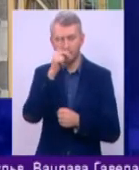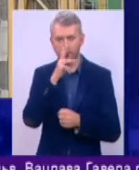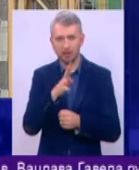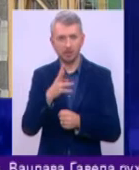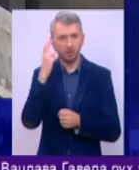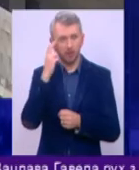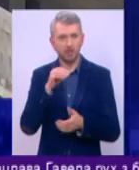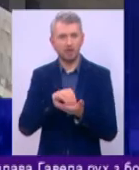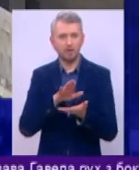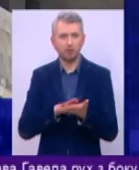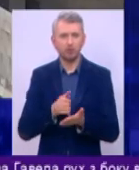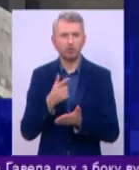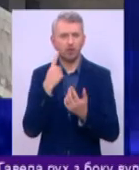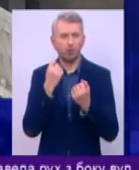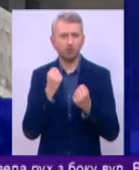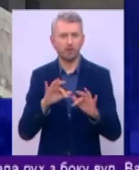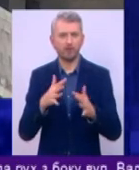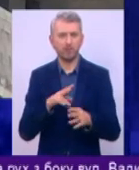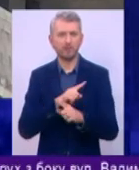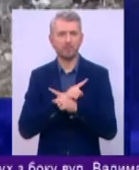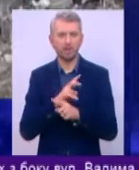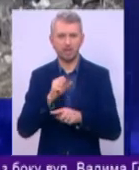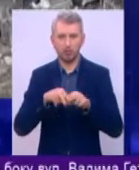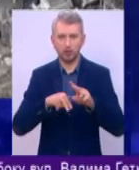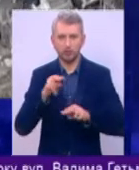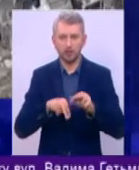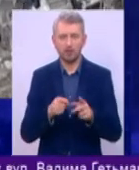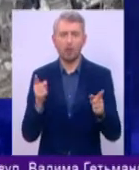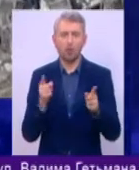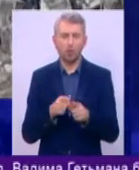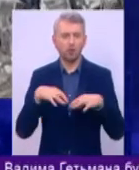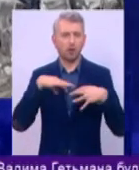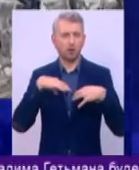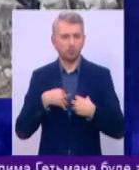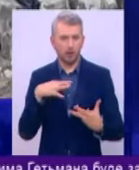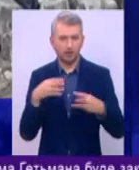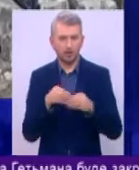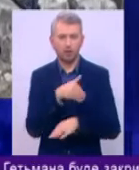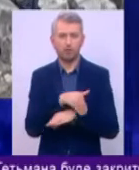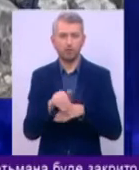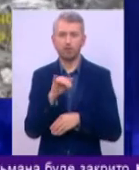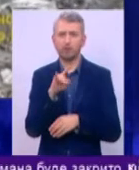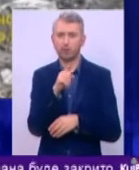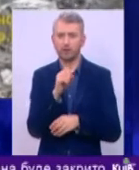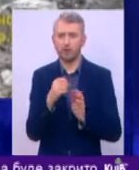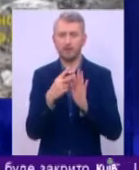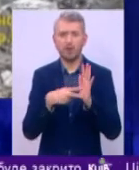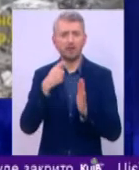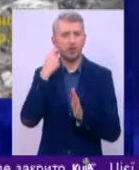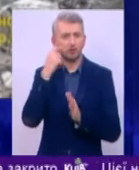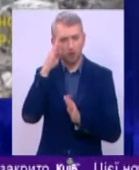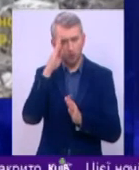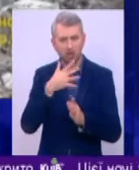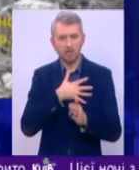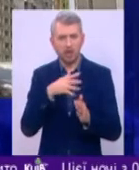столиці зафіксовано кілька гучних випадків смертей на будівництві. Коротка і сумна статистика. Вулиця Кирилівська. 17-річний хлопець загинув під